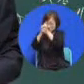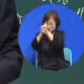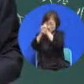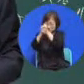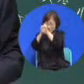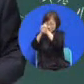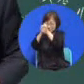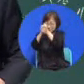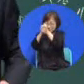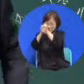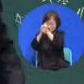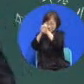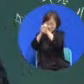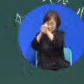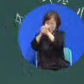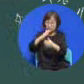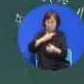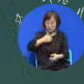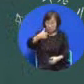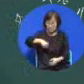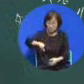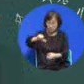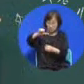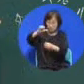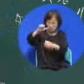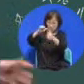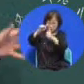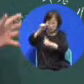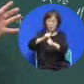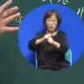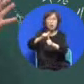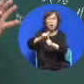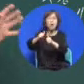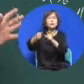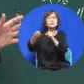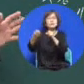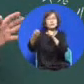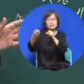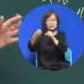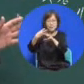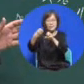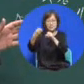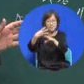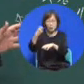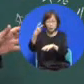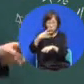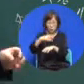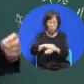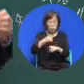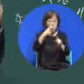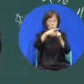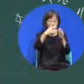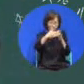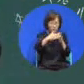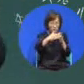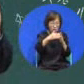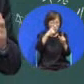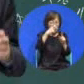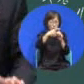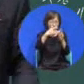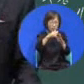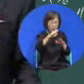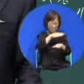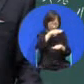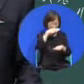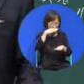체험했습니다. And the answers that followed afterward, I experienced so much. 그렇게 교회를 말이죠 중심으로 바로